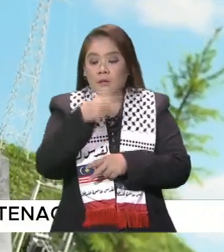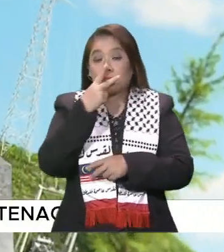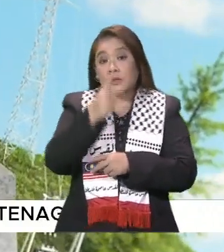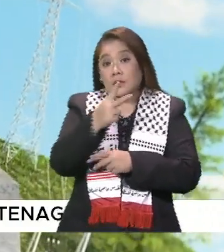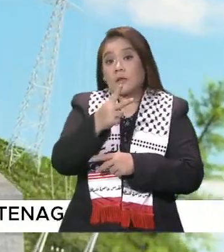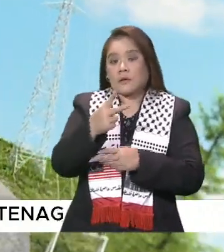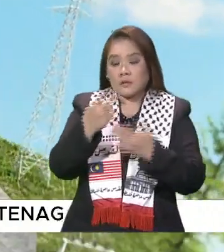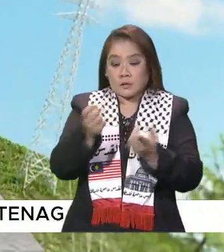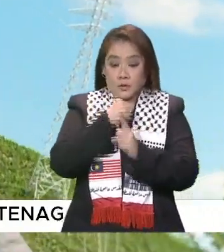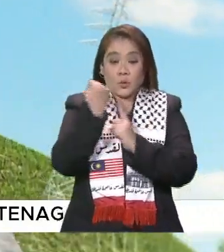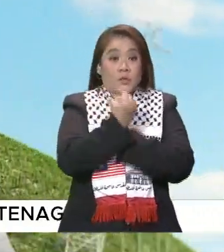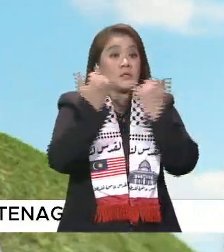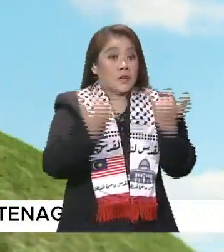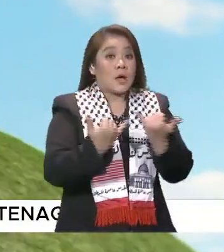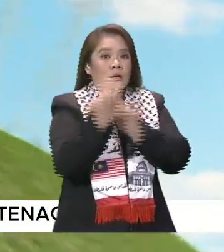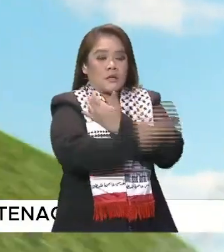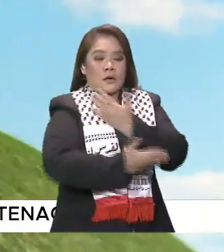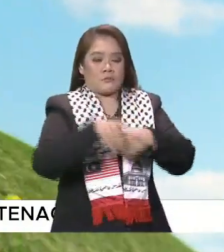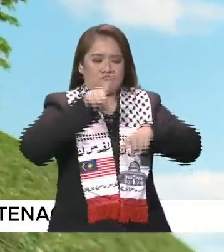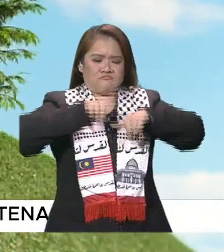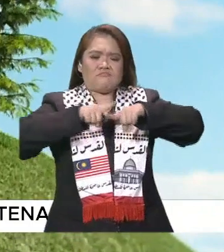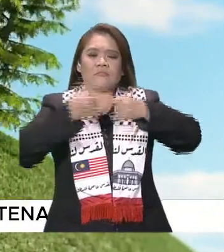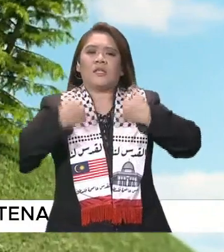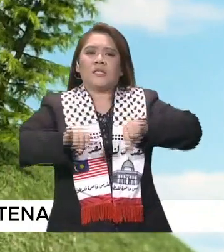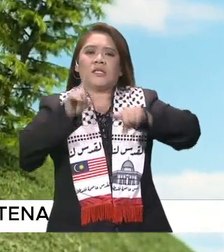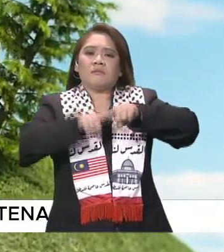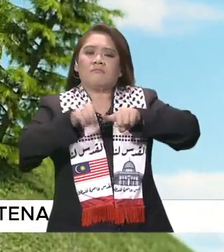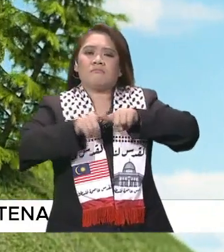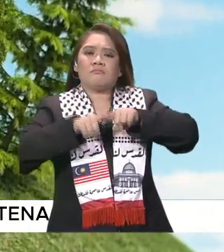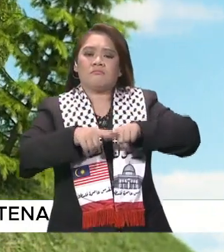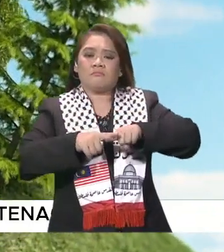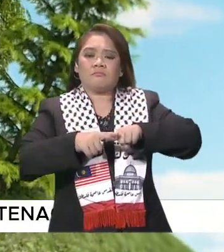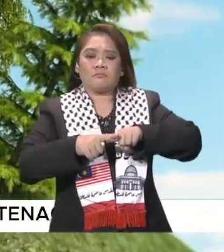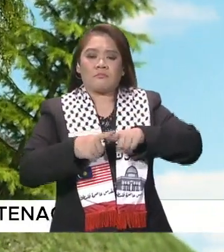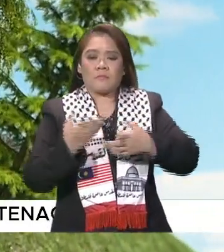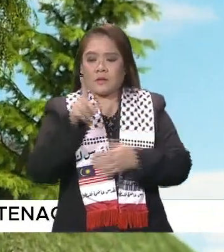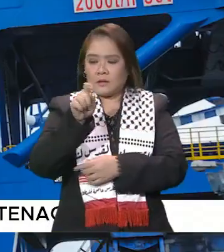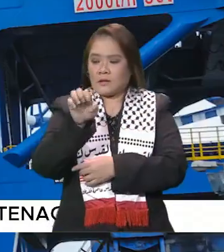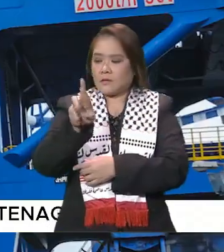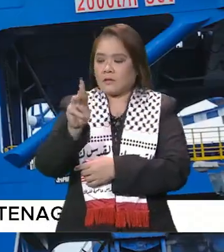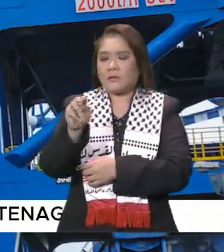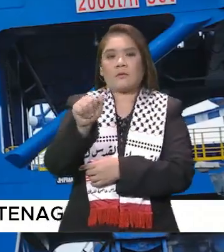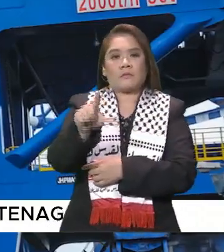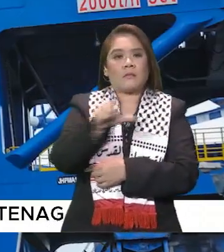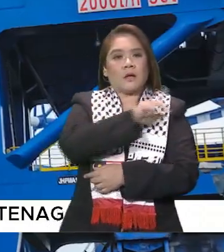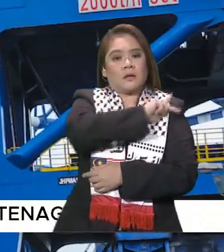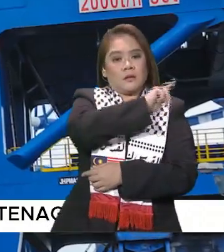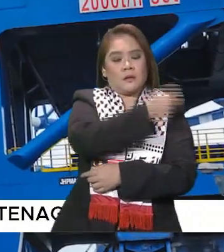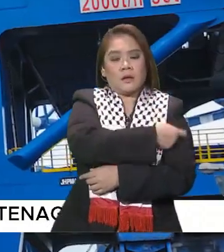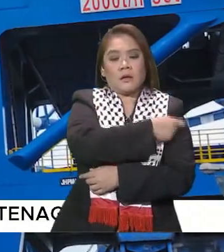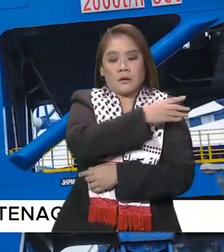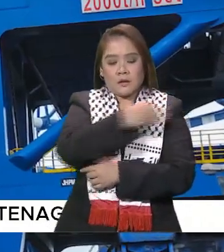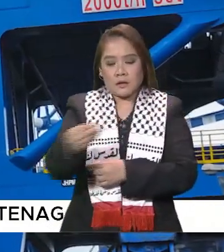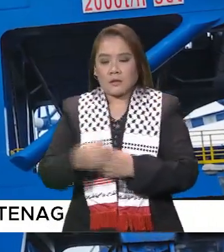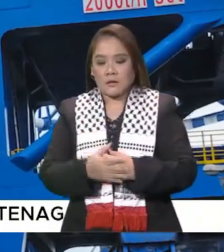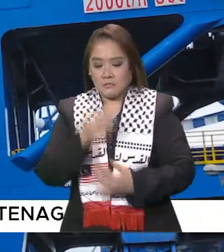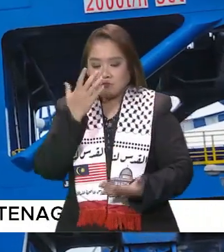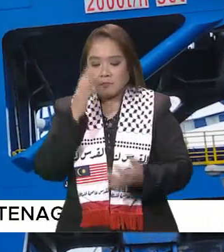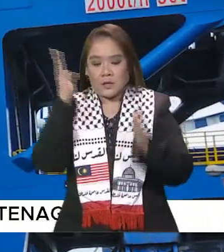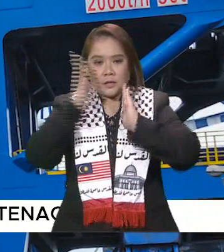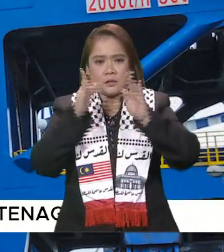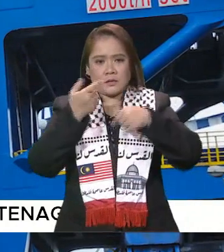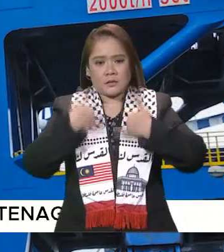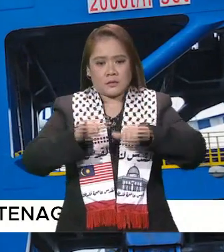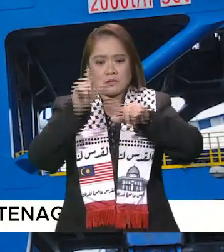semasa negara yang masih bergantung kepada penjanaan tenaga termal. Malaysia masih bergantung pada pembakaran